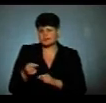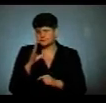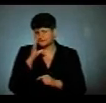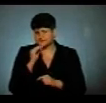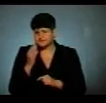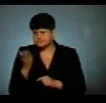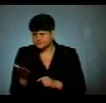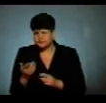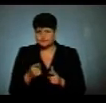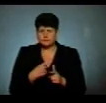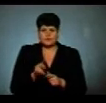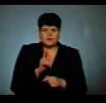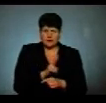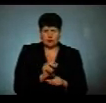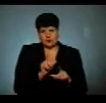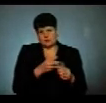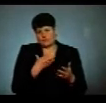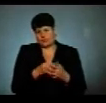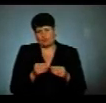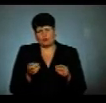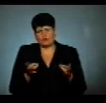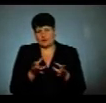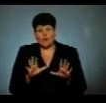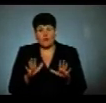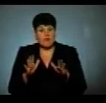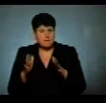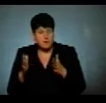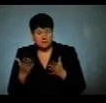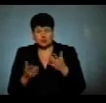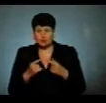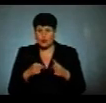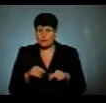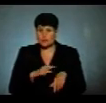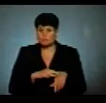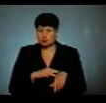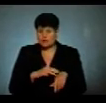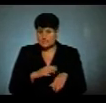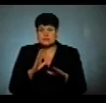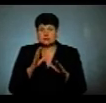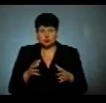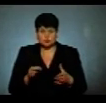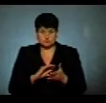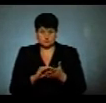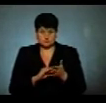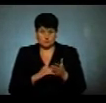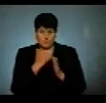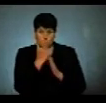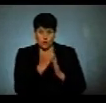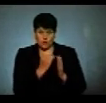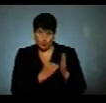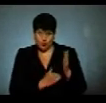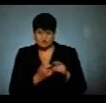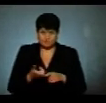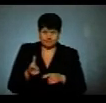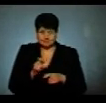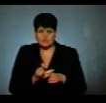засобу і поїхати по своїх потребах. У випадку, якщо органами поліції будуть складені протоколи про